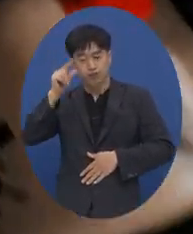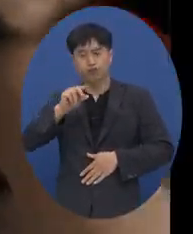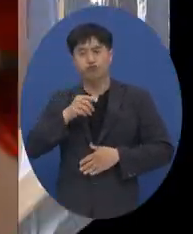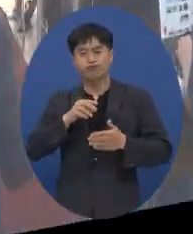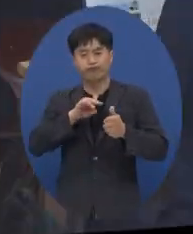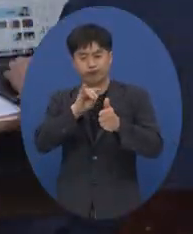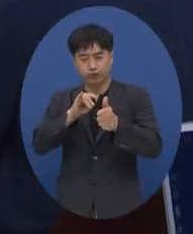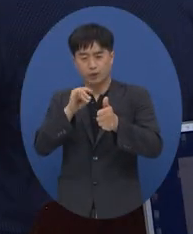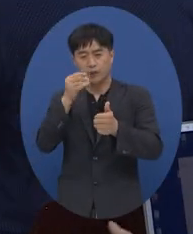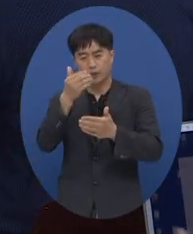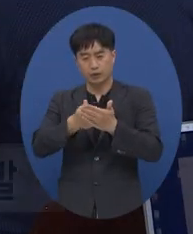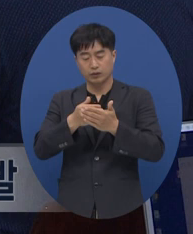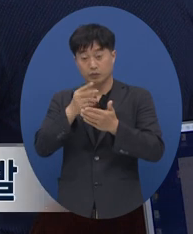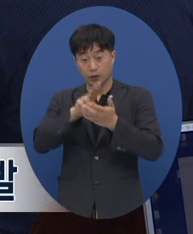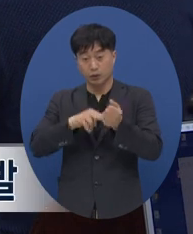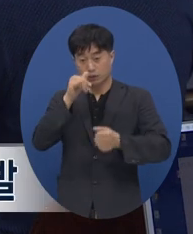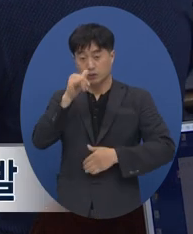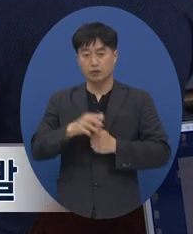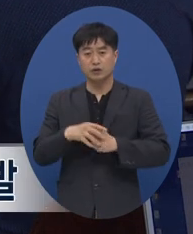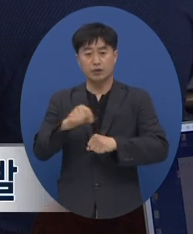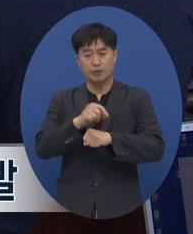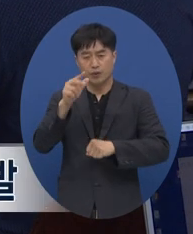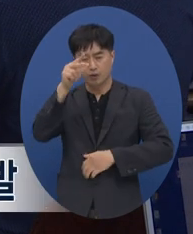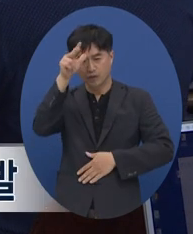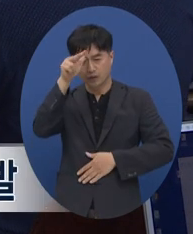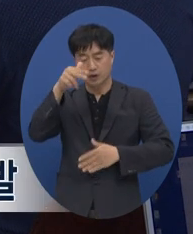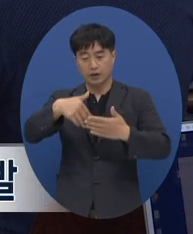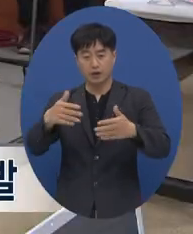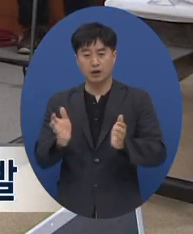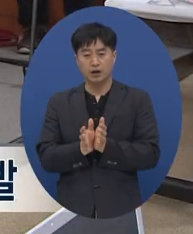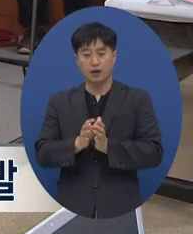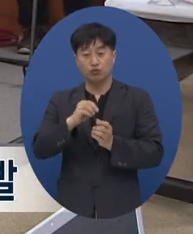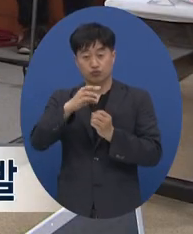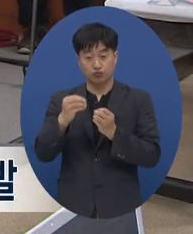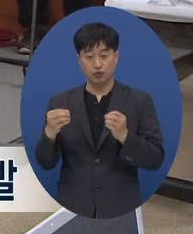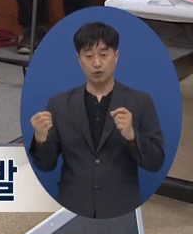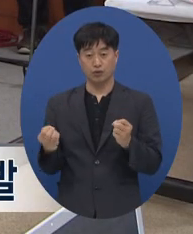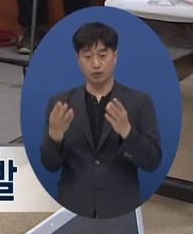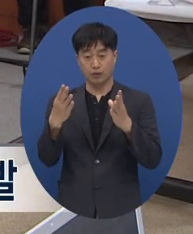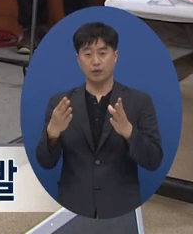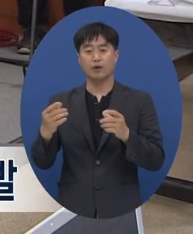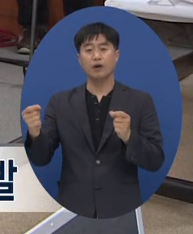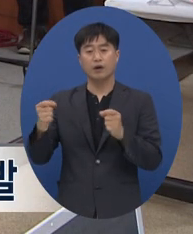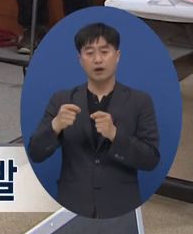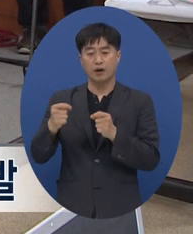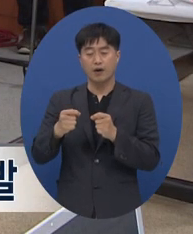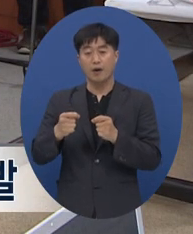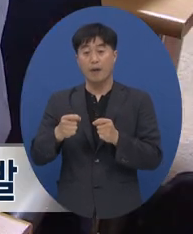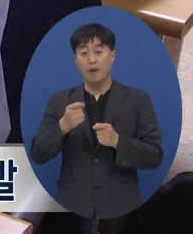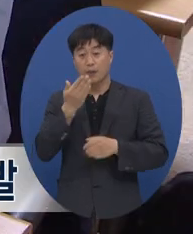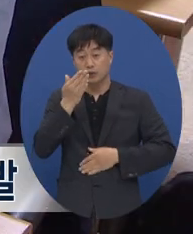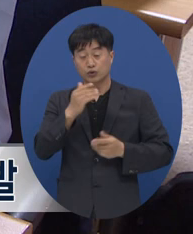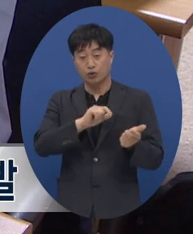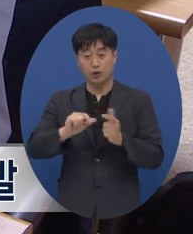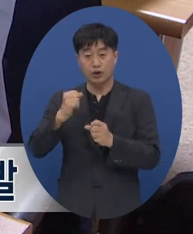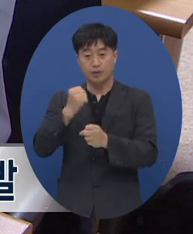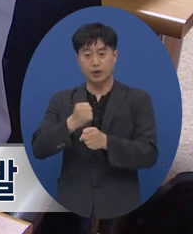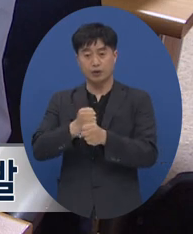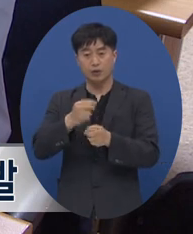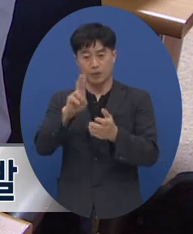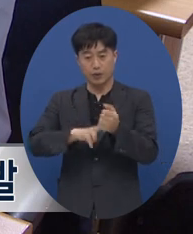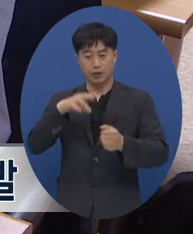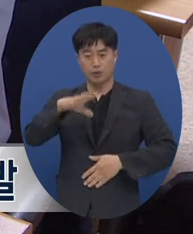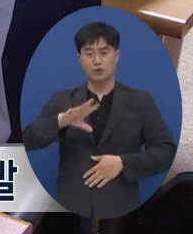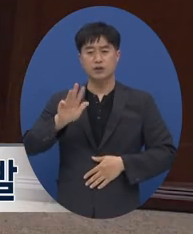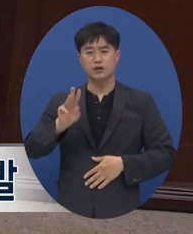있습니다. 경기도 특별사법 경찰단이 추석을 앞두고 성수식품 제조 판매업소